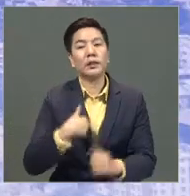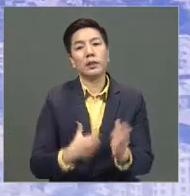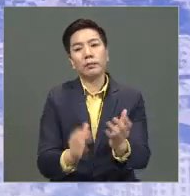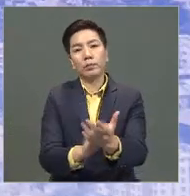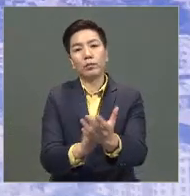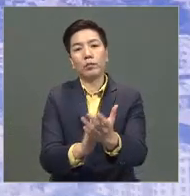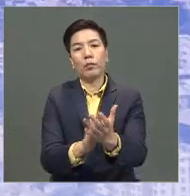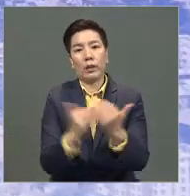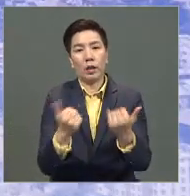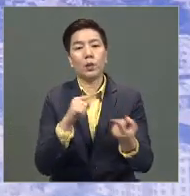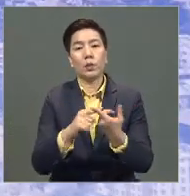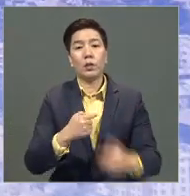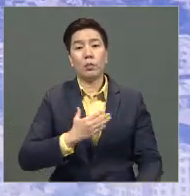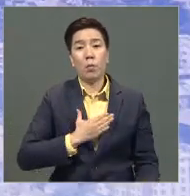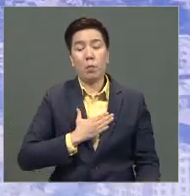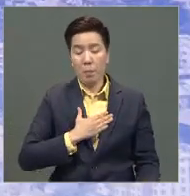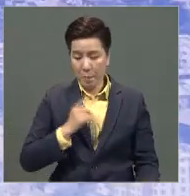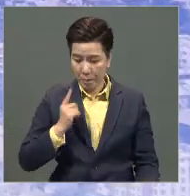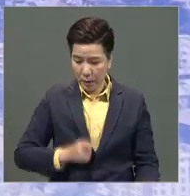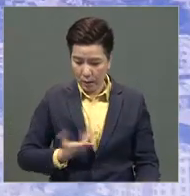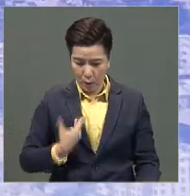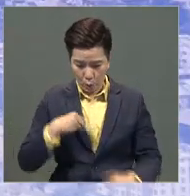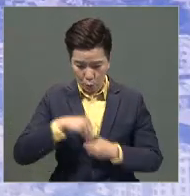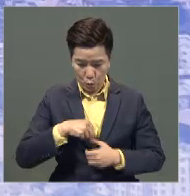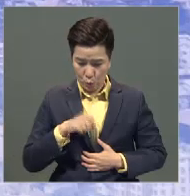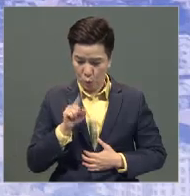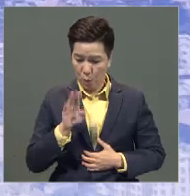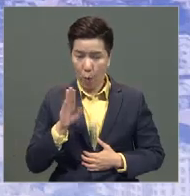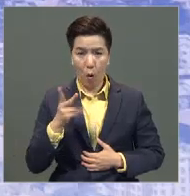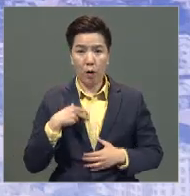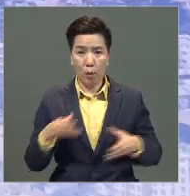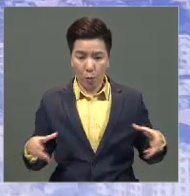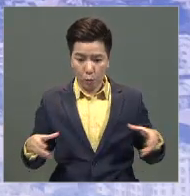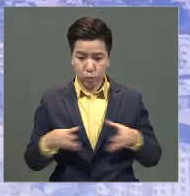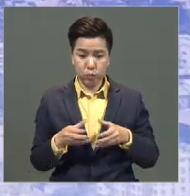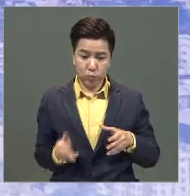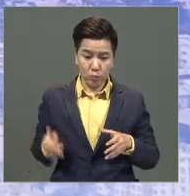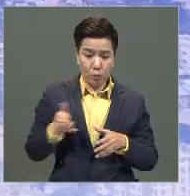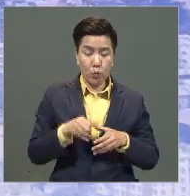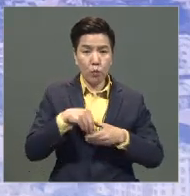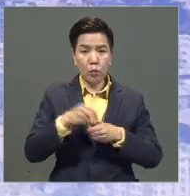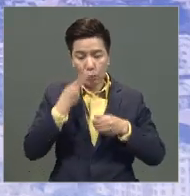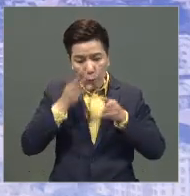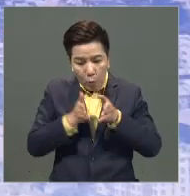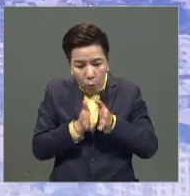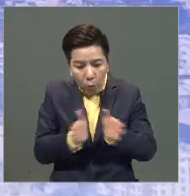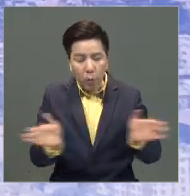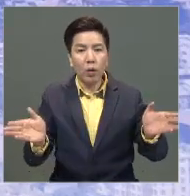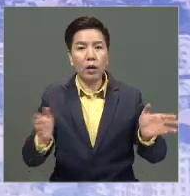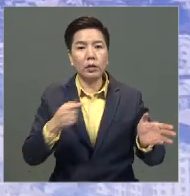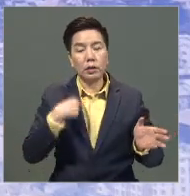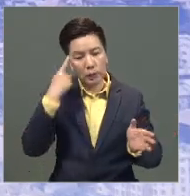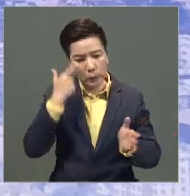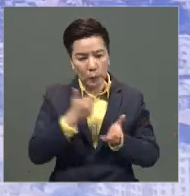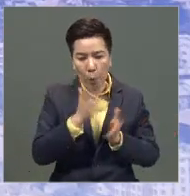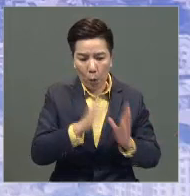มผมเองที่อยู่ในฐานะที่เป็นอยู่ตรงสบคภาพใหญ่เราเองมองในภาพใหญ่แต่พึ่งท่าน